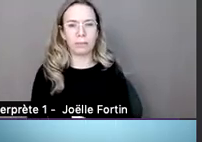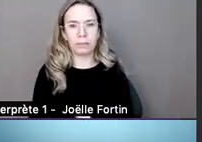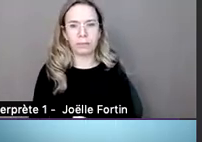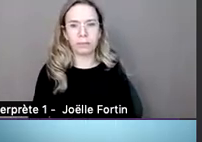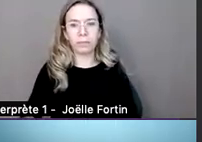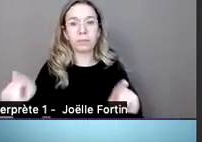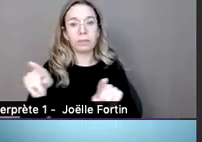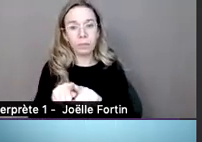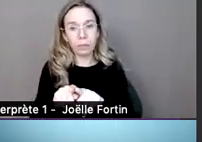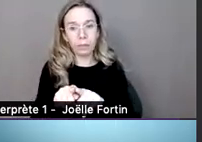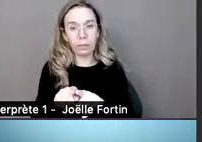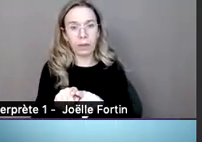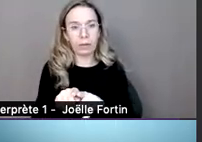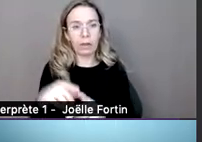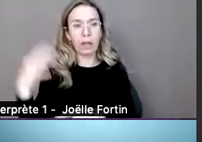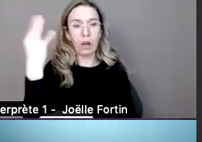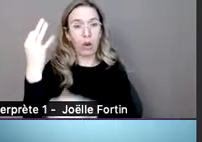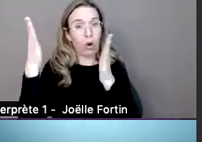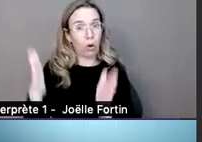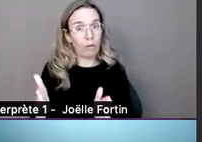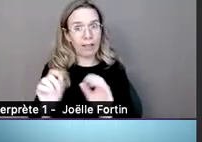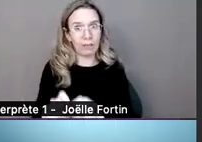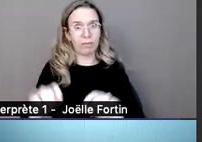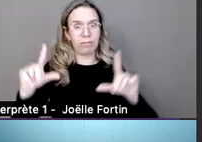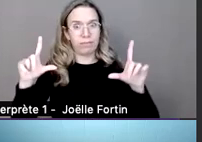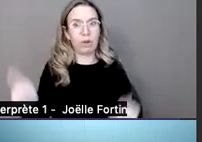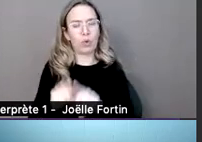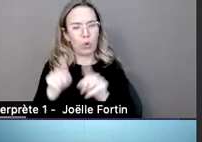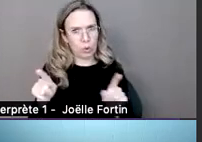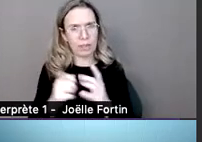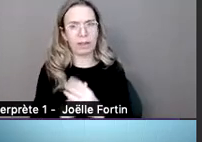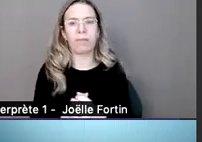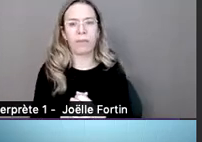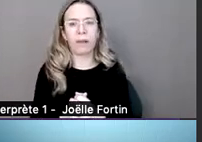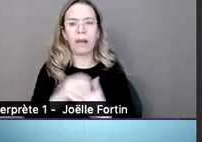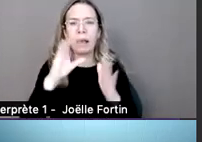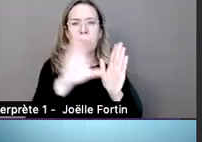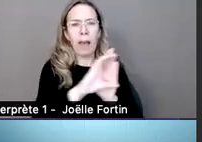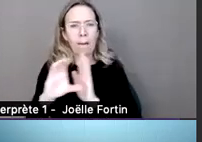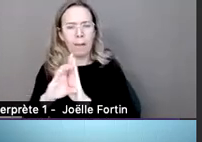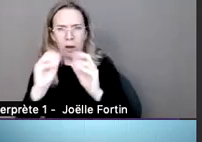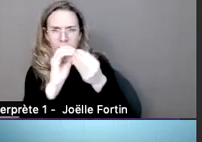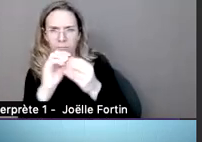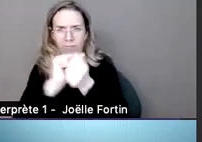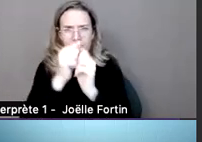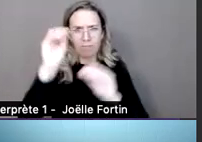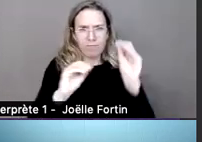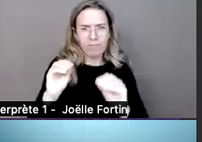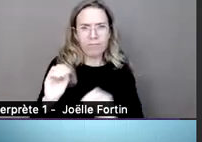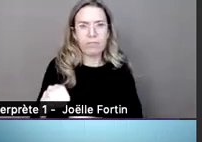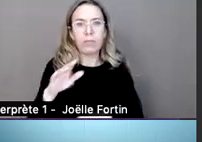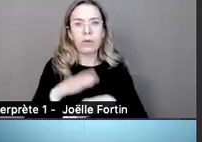le conférencier qui sera visible lors de la présentation. Le réglage des images pourrait se faire en mettant le pointeur sur la ligne